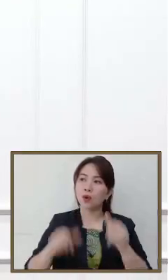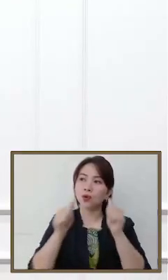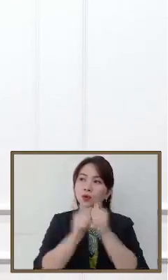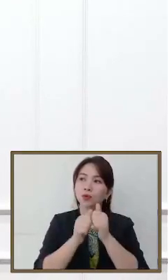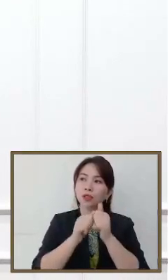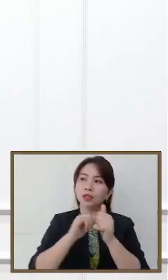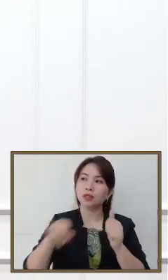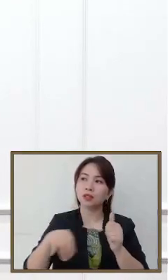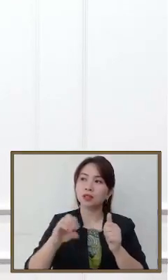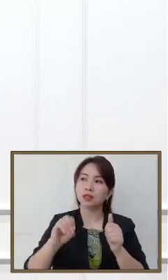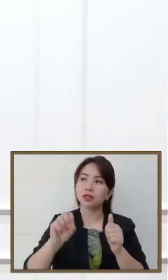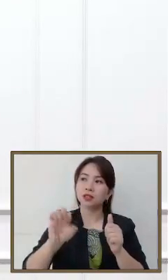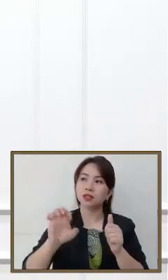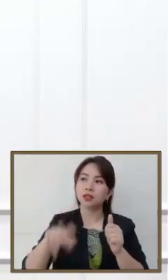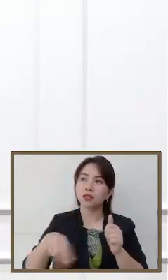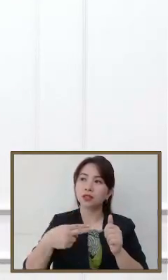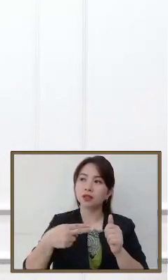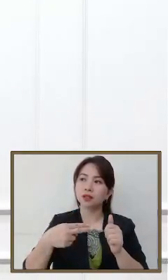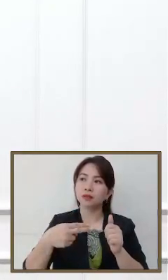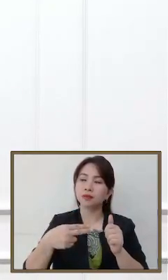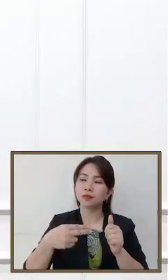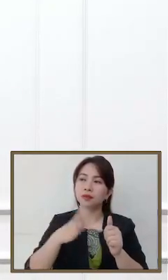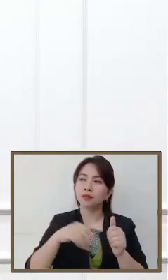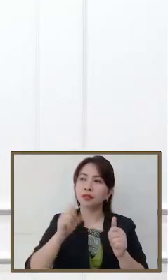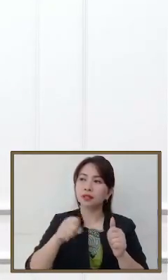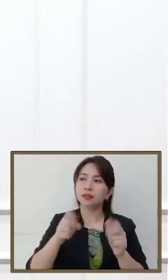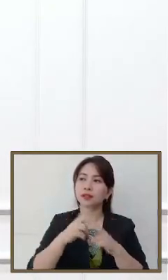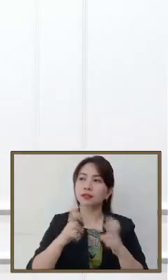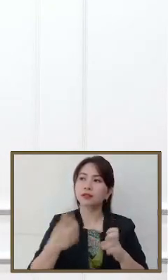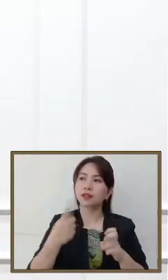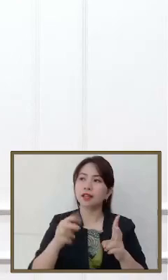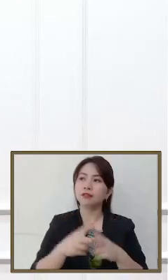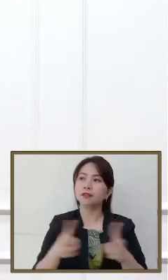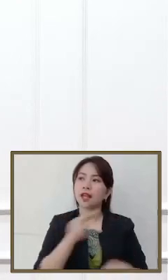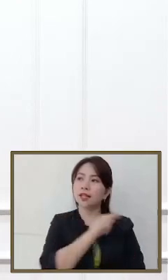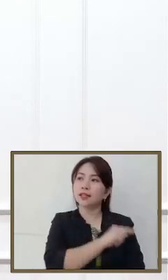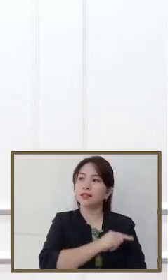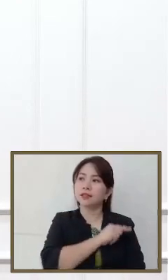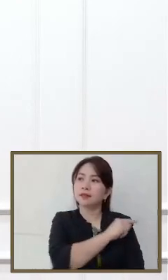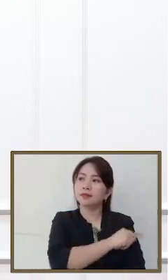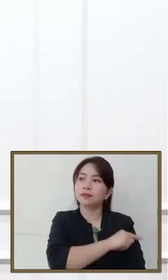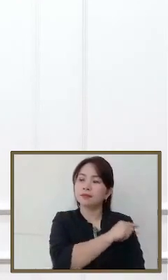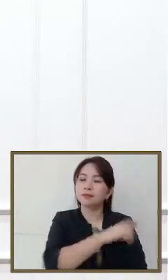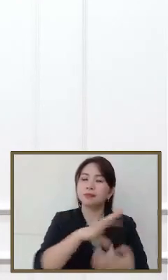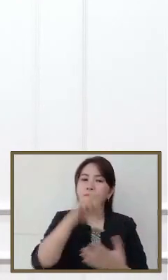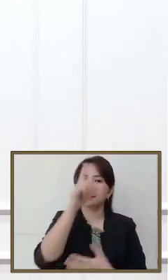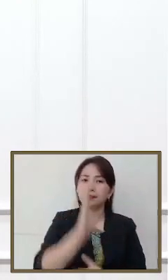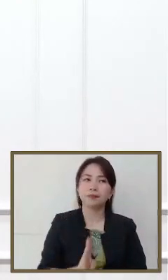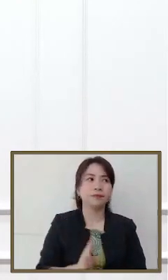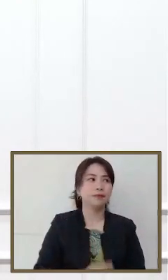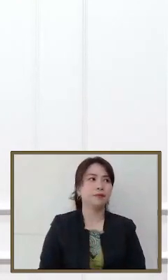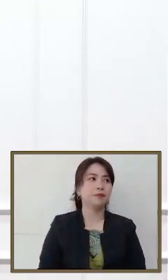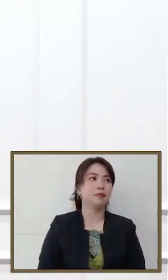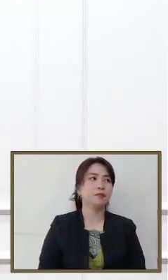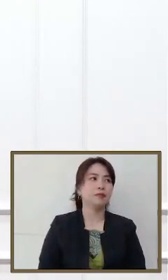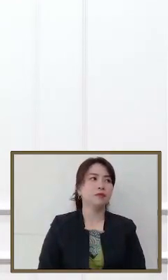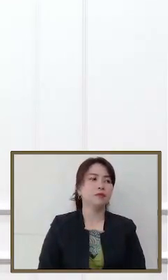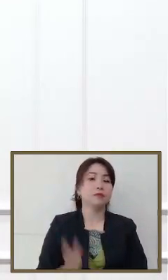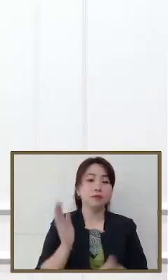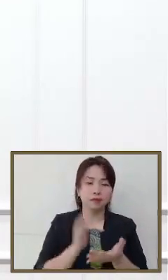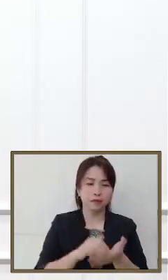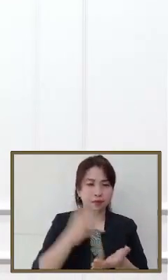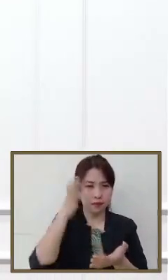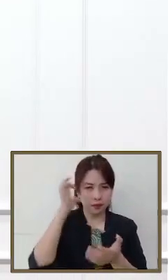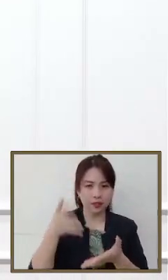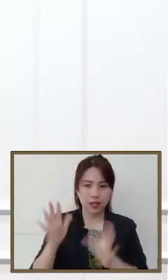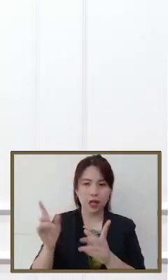Lord was with Joseph and even the very nature of God mga kapatid a ipinagkatiwala na ni